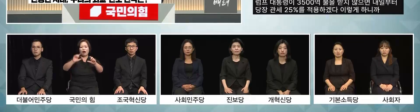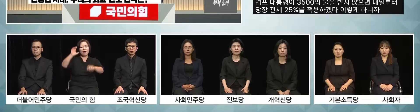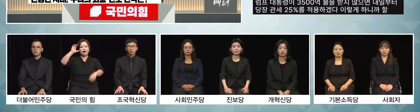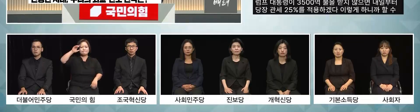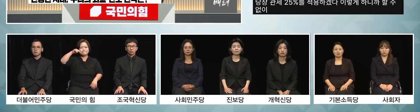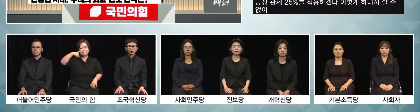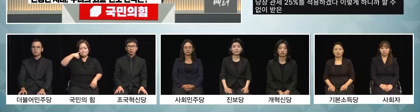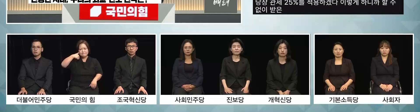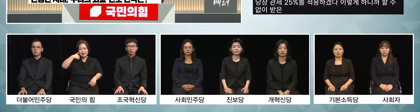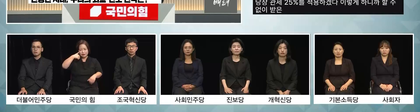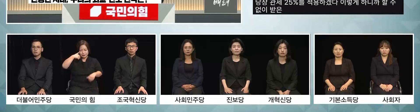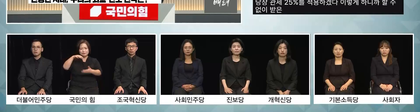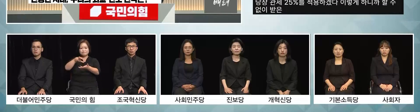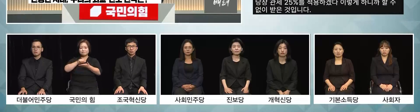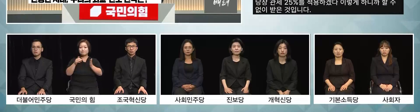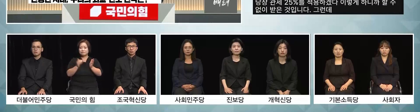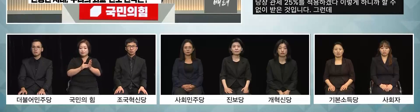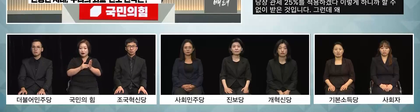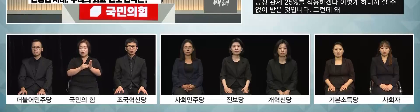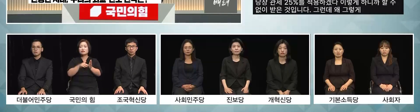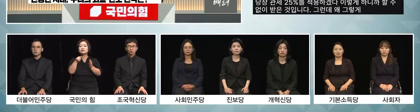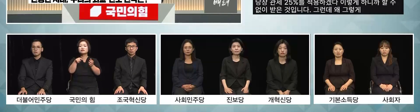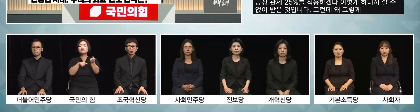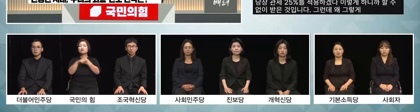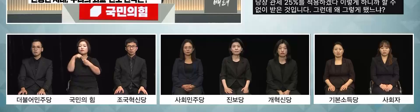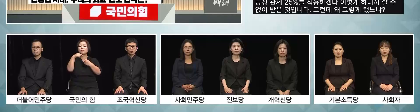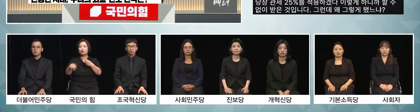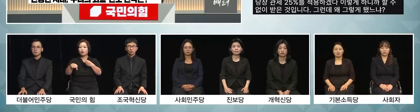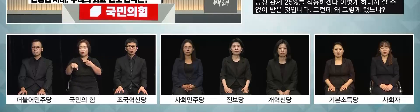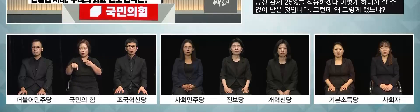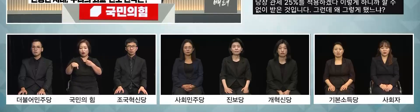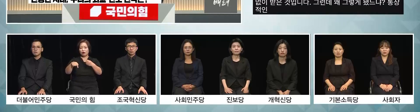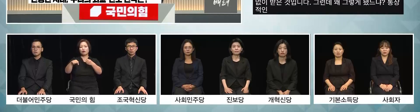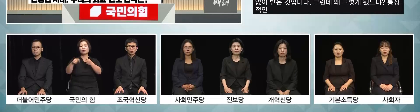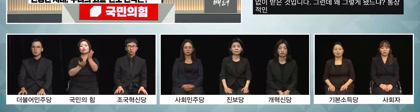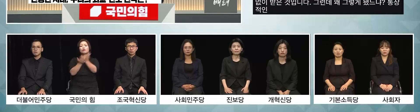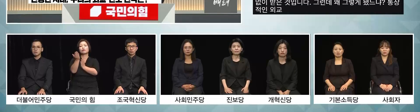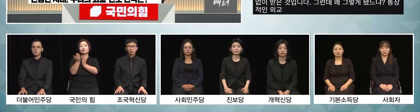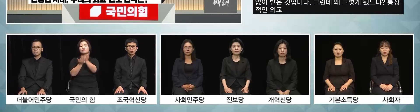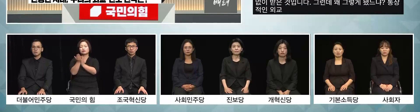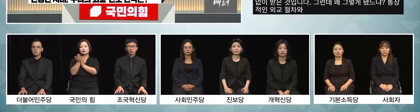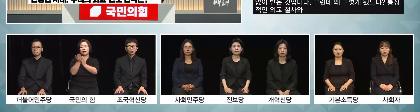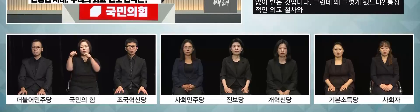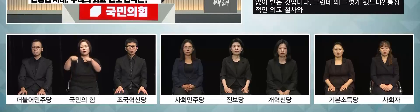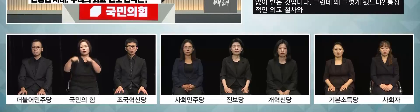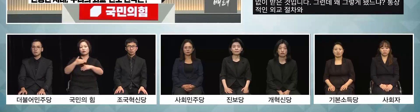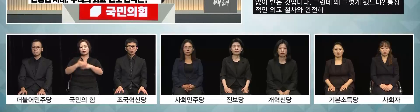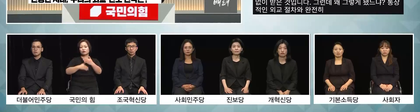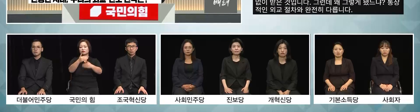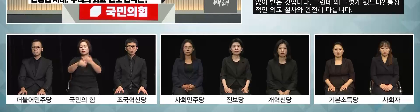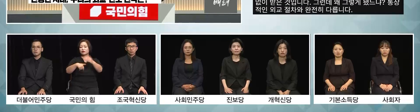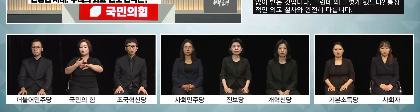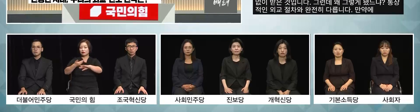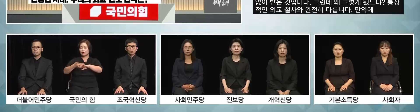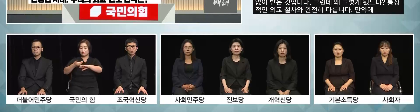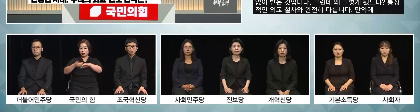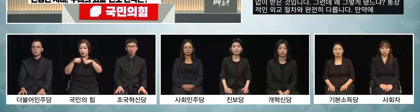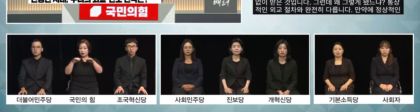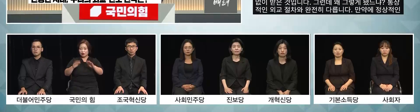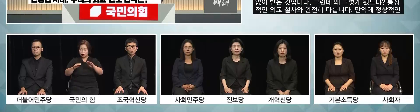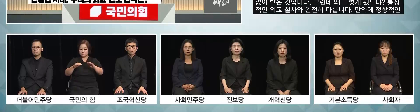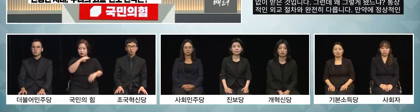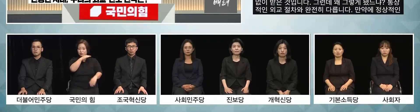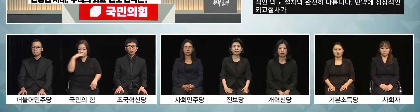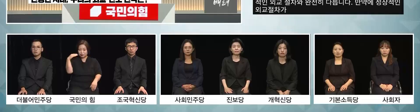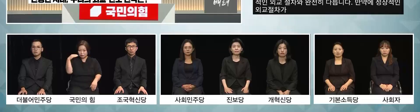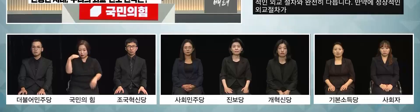받은 것입니다. 근데 왜 그렇게 됐느냐? 통상적인 외교 절차는 완전히 다릅니다. 만약에 정상적인 외교 절차가